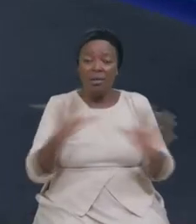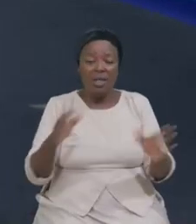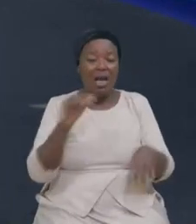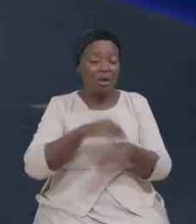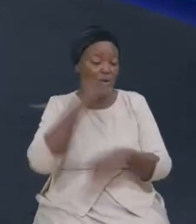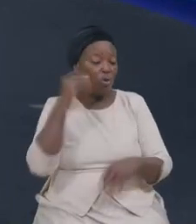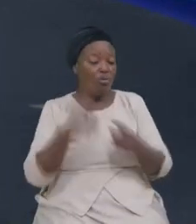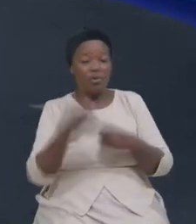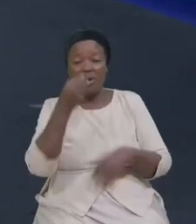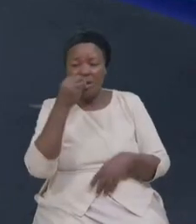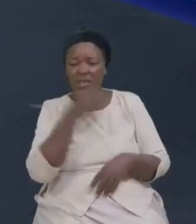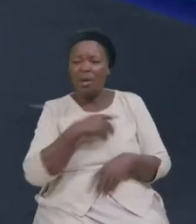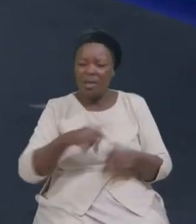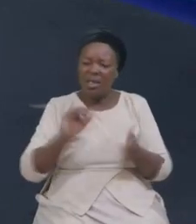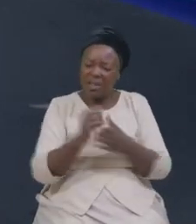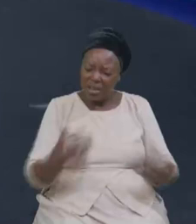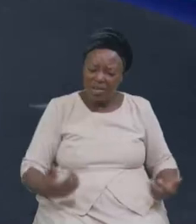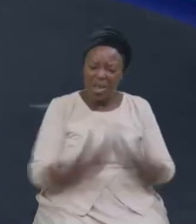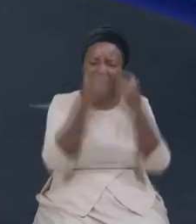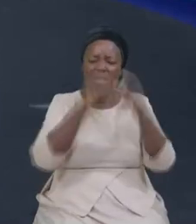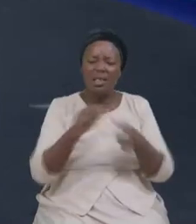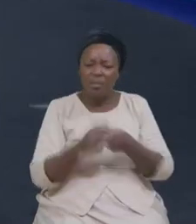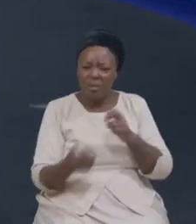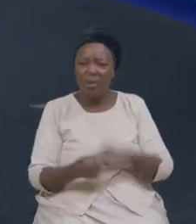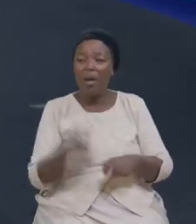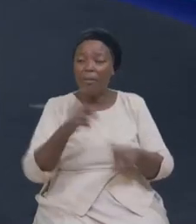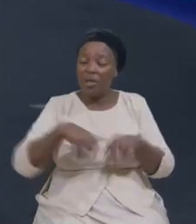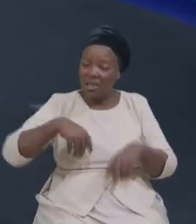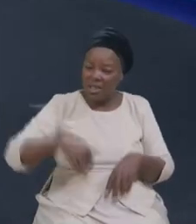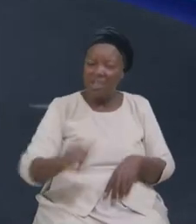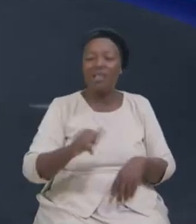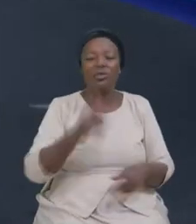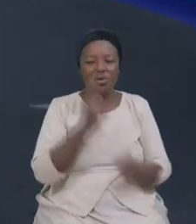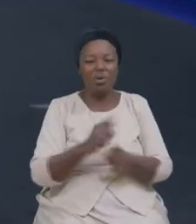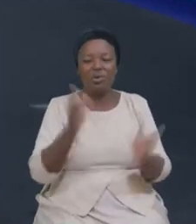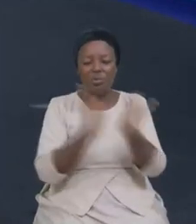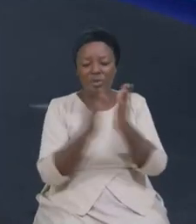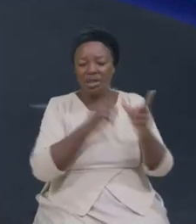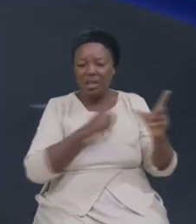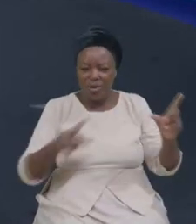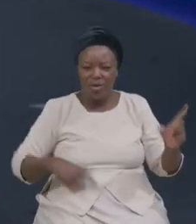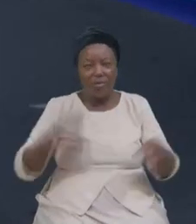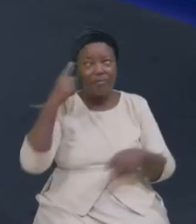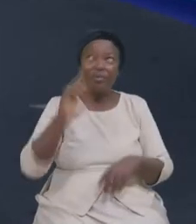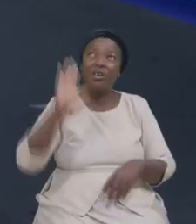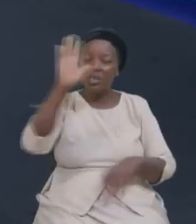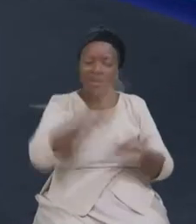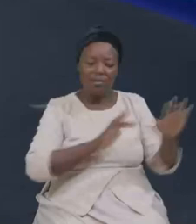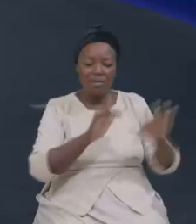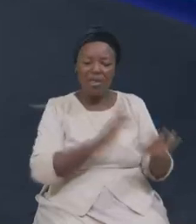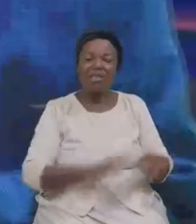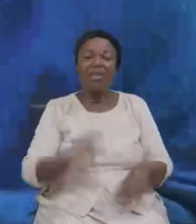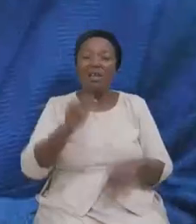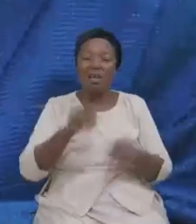Oh, même payer le loyer, c'est un problème. Qu'est-ce que je vais faire? Louer l'Éternel, car sa miséricorde dure à toujours. Oh, je